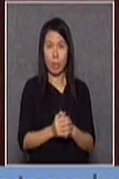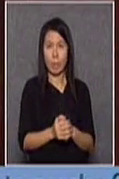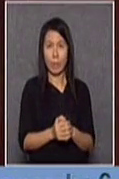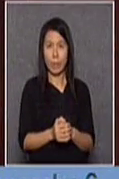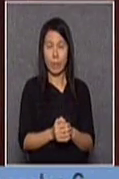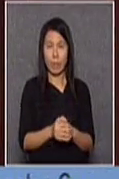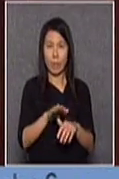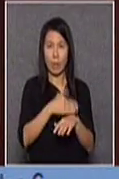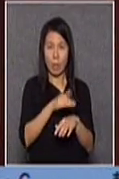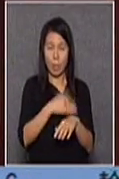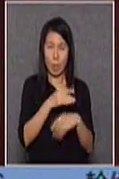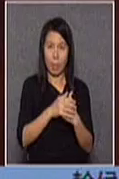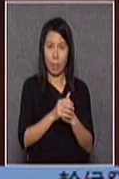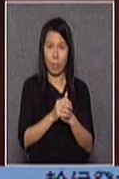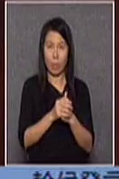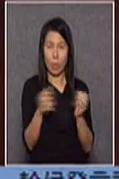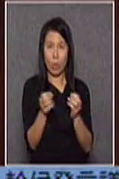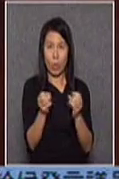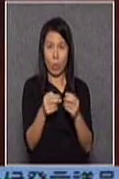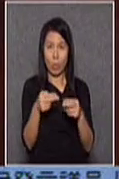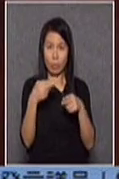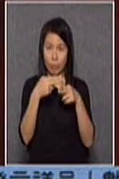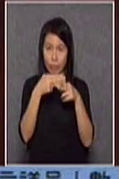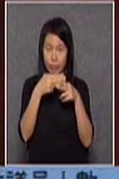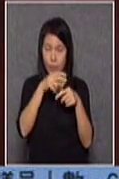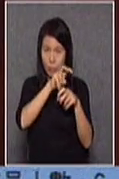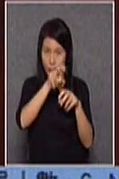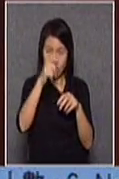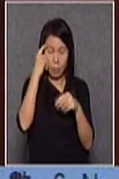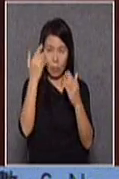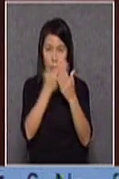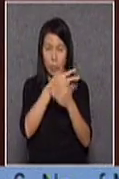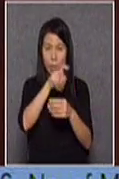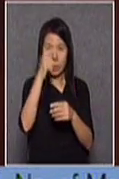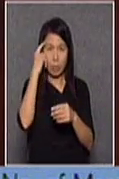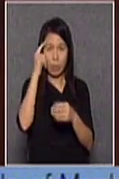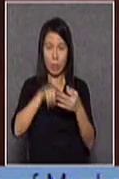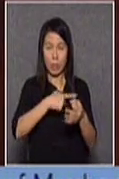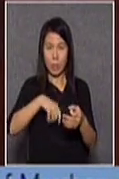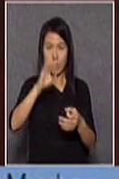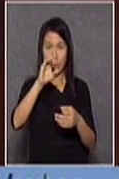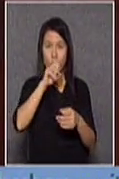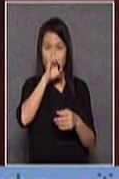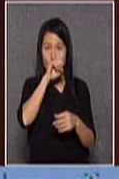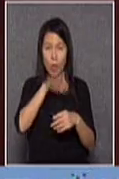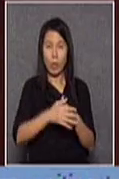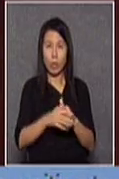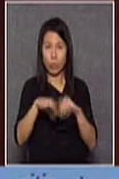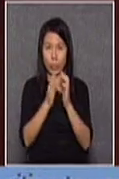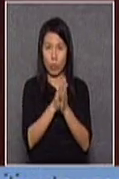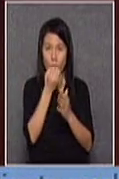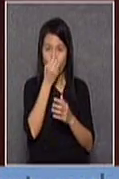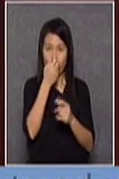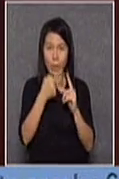剛才呢，我們的會是直播的，陳偉業議員想所說的話呢，是全港市民都聽